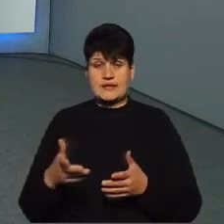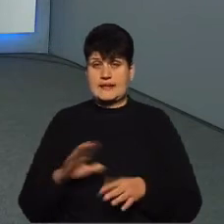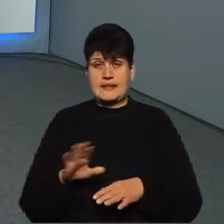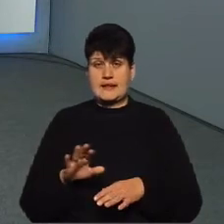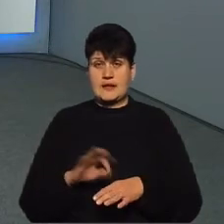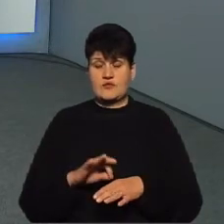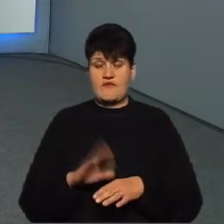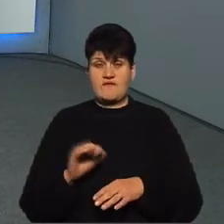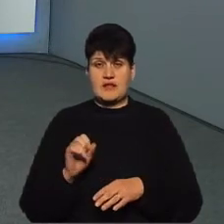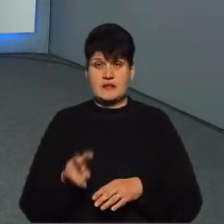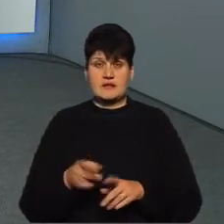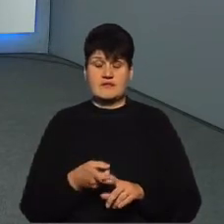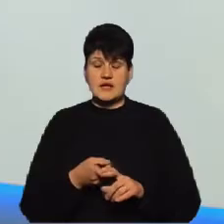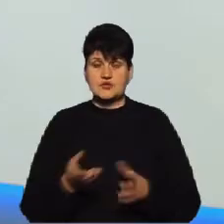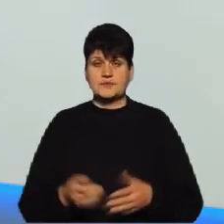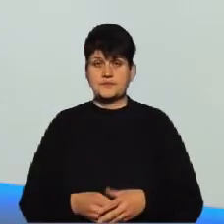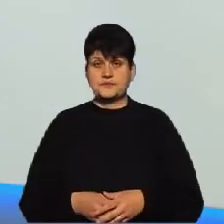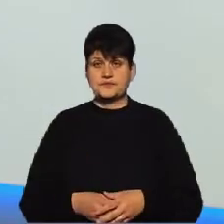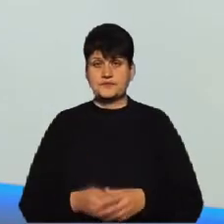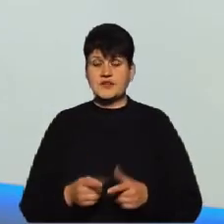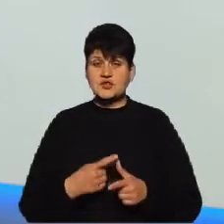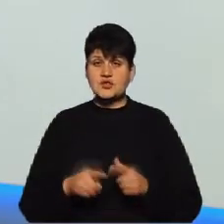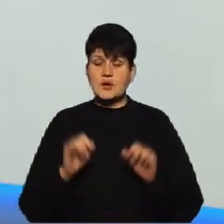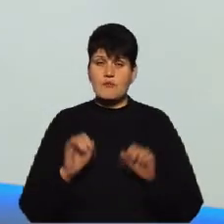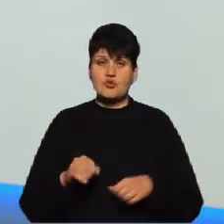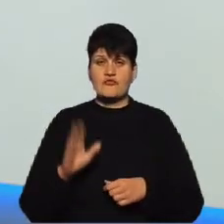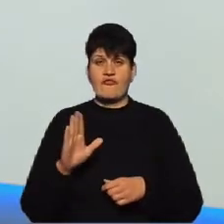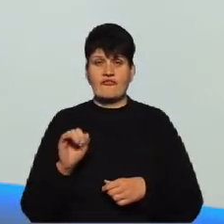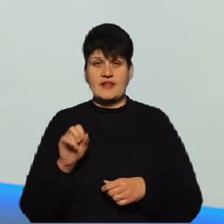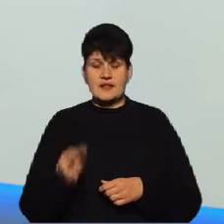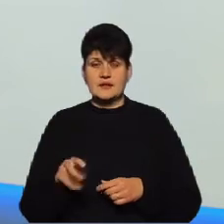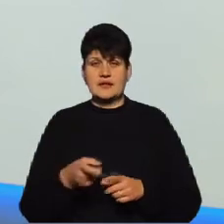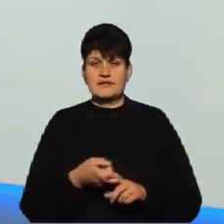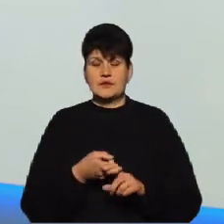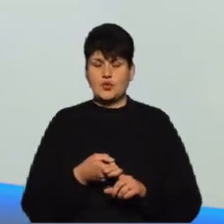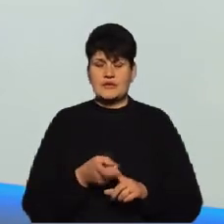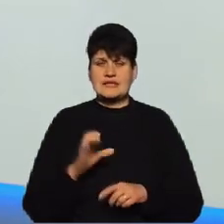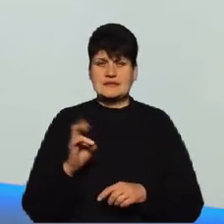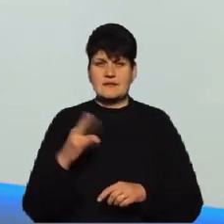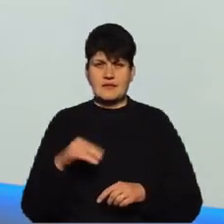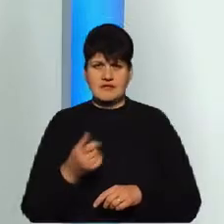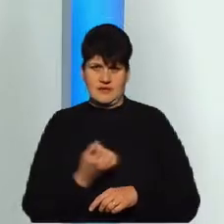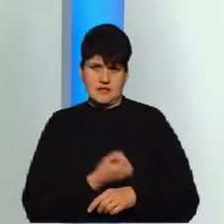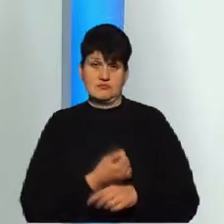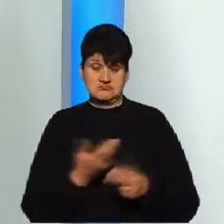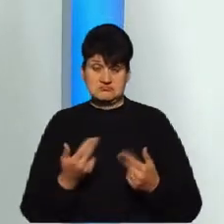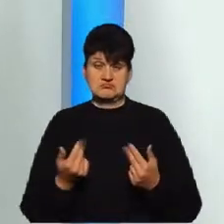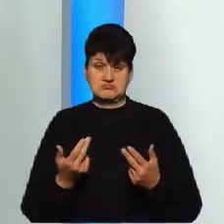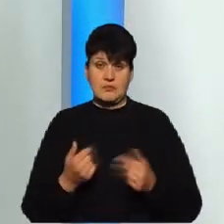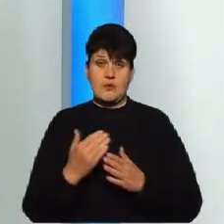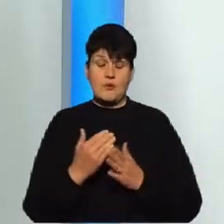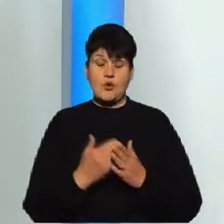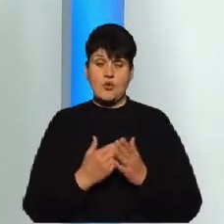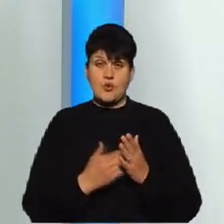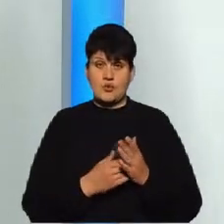ВІЛ-інфекцією. Чи можуть ВІЛ-інфіковані чи з СНІДом вакцинуватися? Звичайно. По протоколу